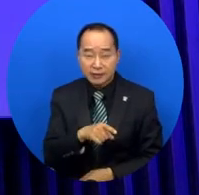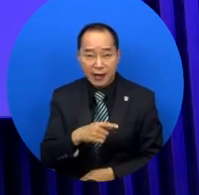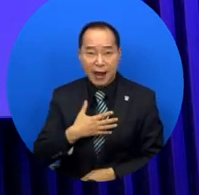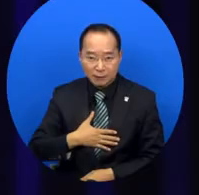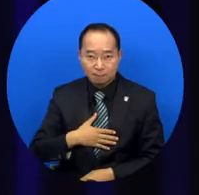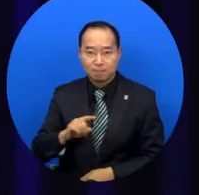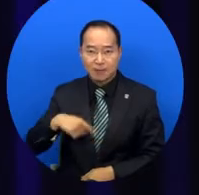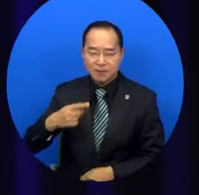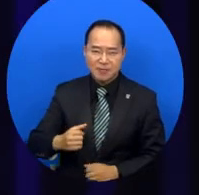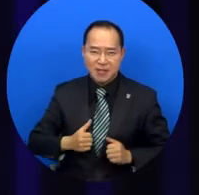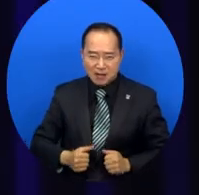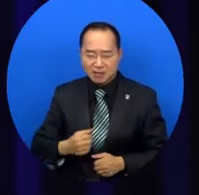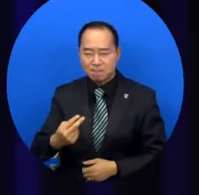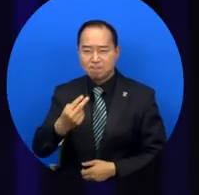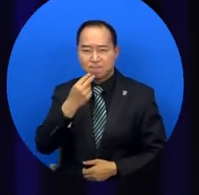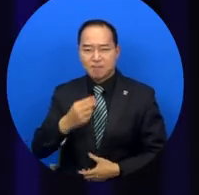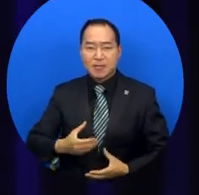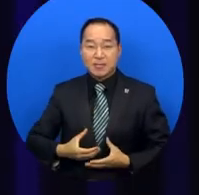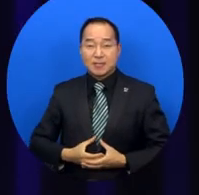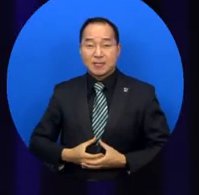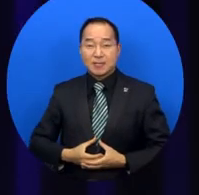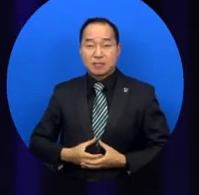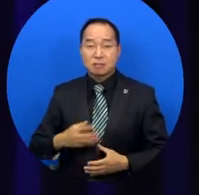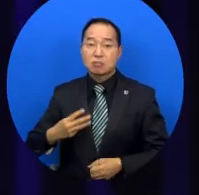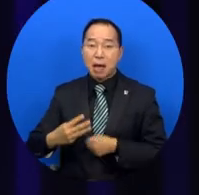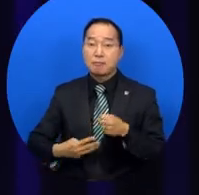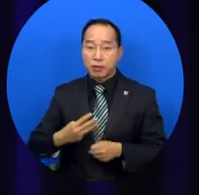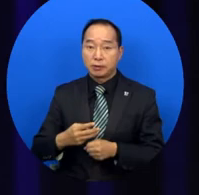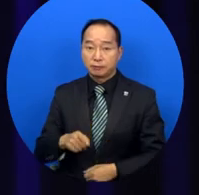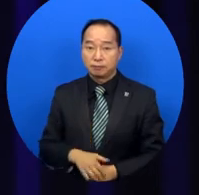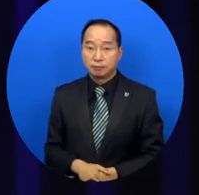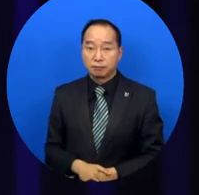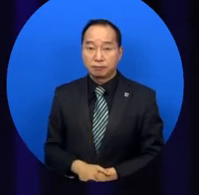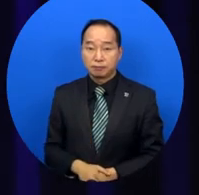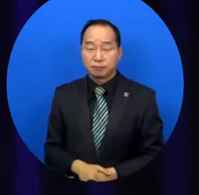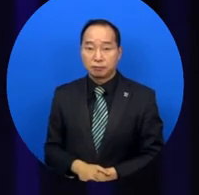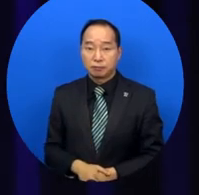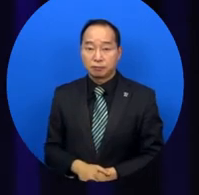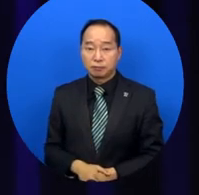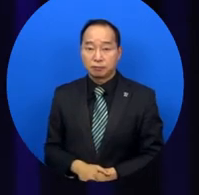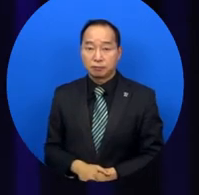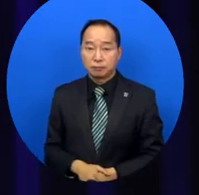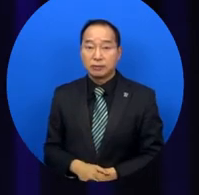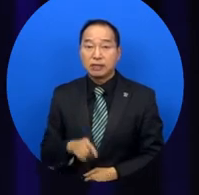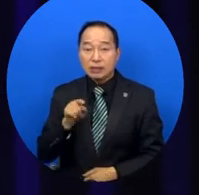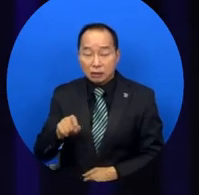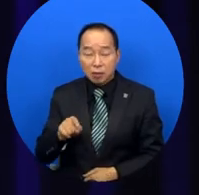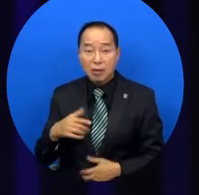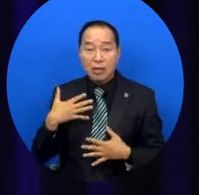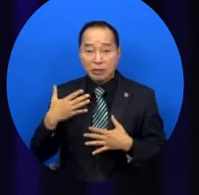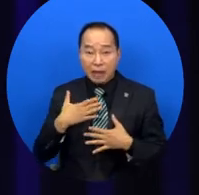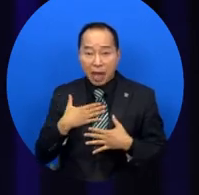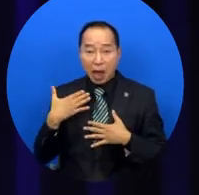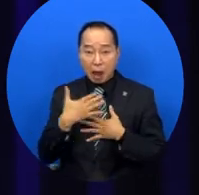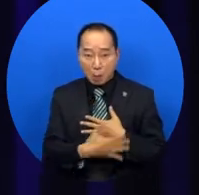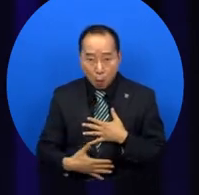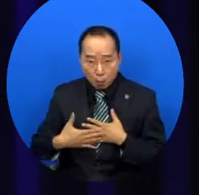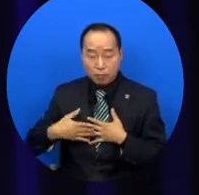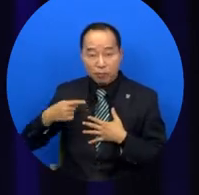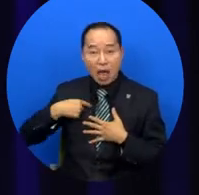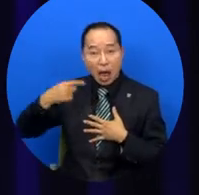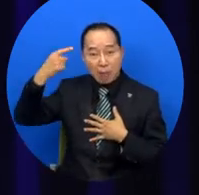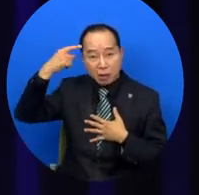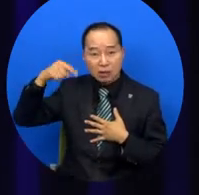그래서 이제 그걸 알고 나서는 내가 열심히 하게 되죠. 그래서 제가 지금 3년을 했잖아요. 이게 대화한 거예요. 내